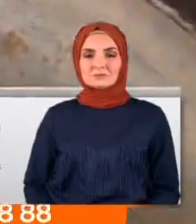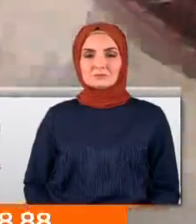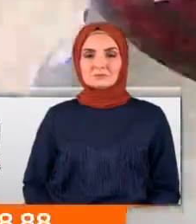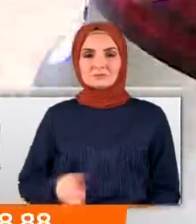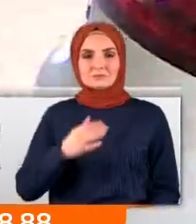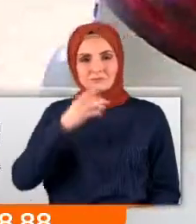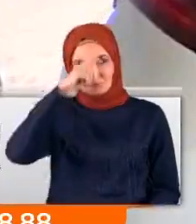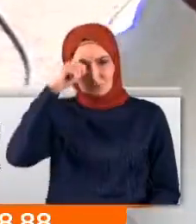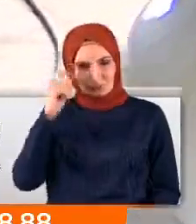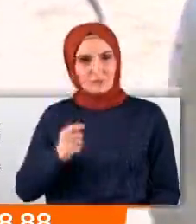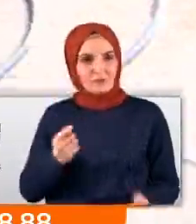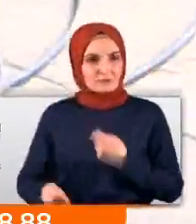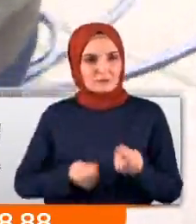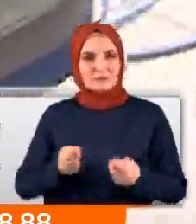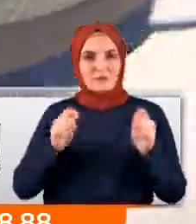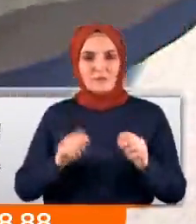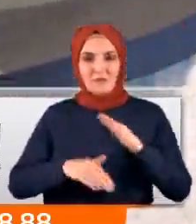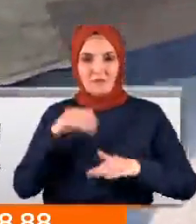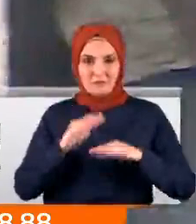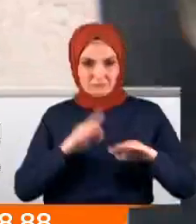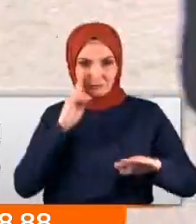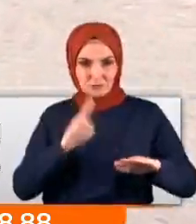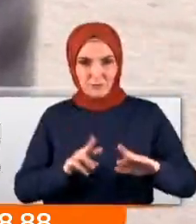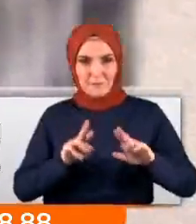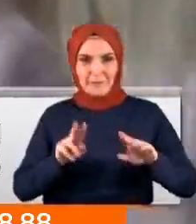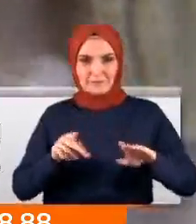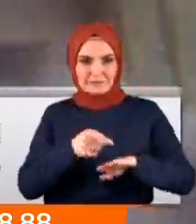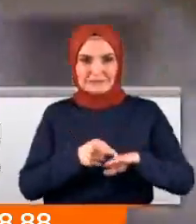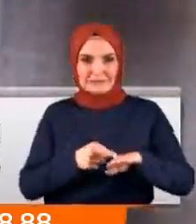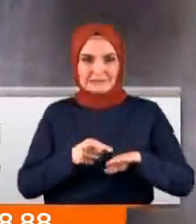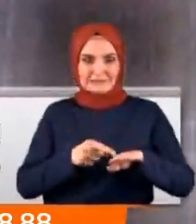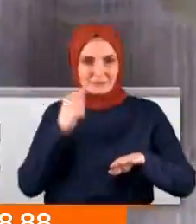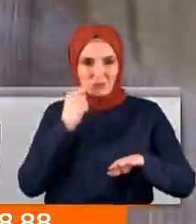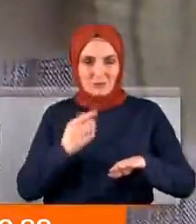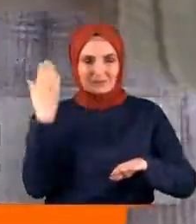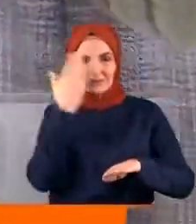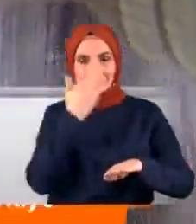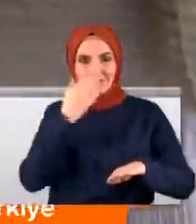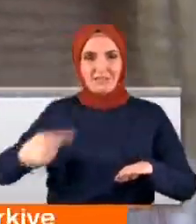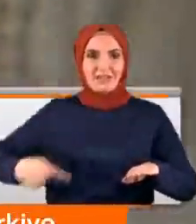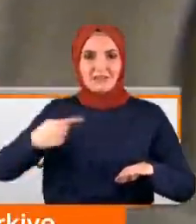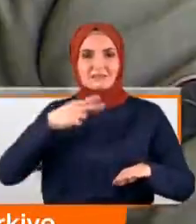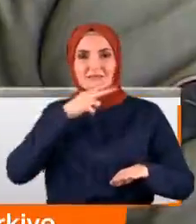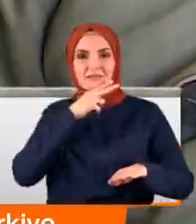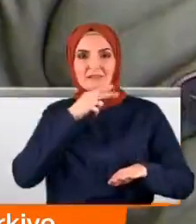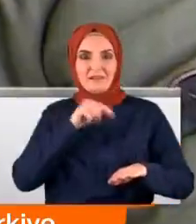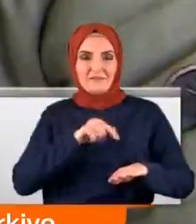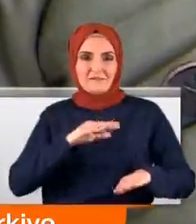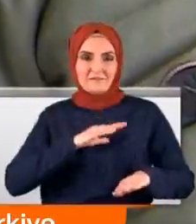Emekçi. Elleri görüyor musunuz işte elleri? O çatlakların arasına simsiyah lastik rengi bulaşmış bile.